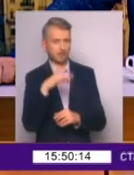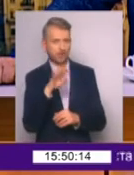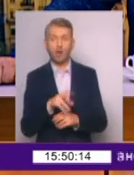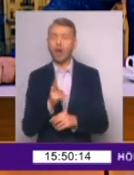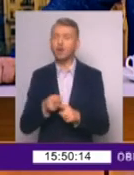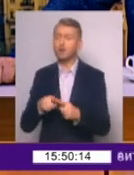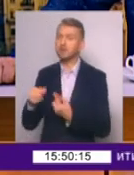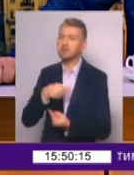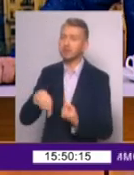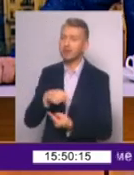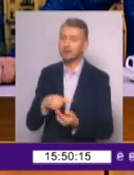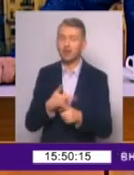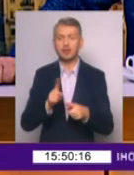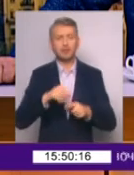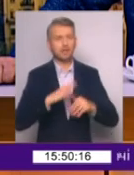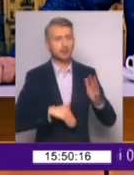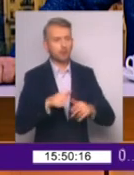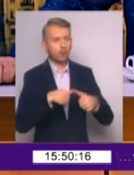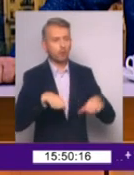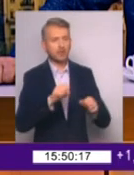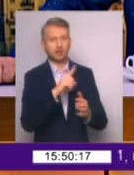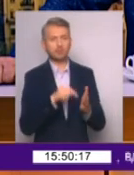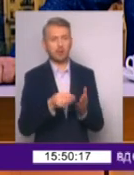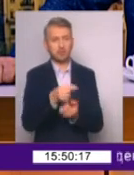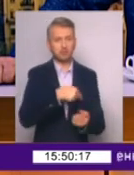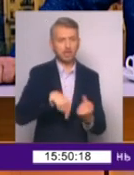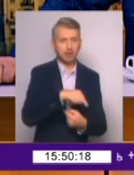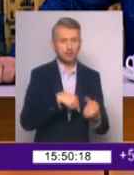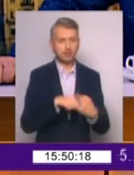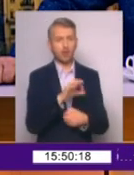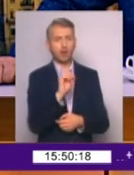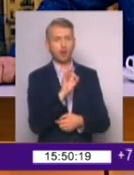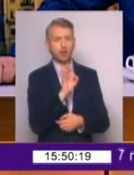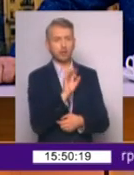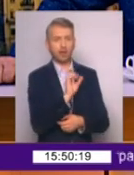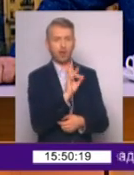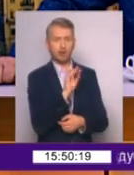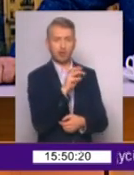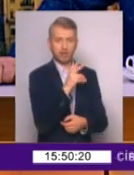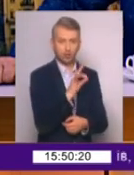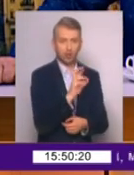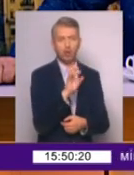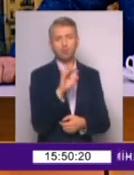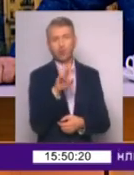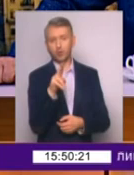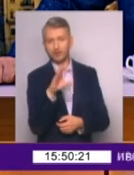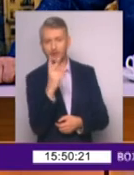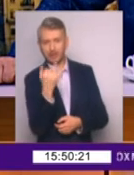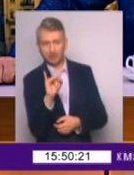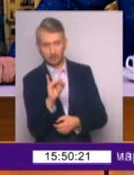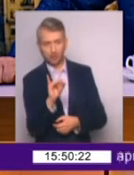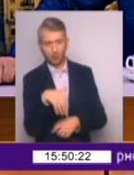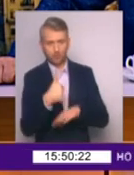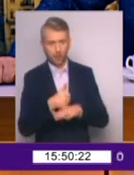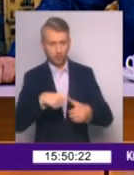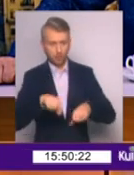Ну, от, це практично комісія з питань підприємництва, це Лена Авраменко, це Бродський, голова комісії. Якраз вони у